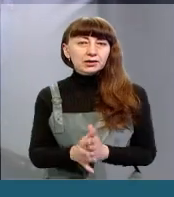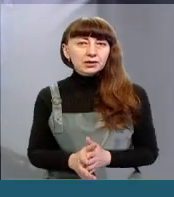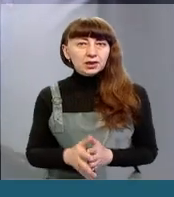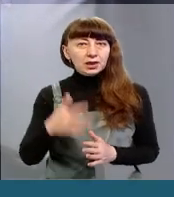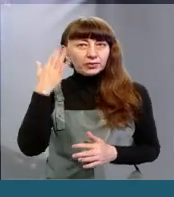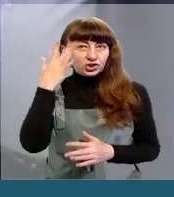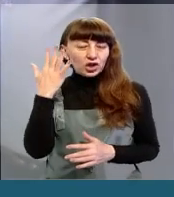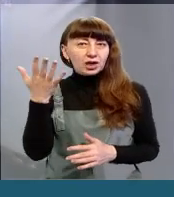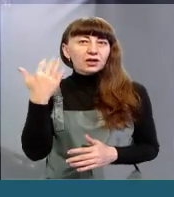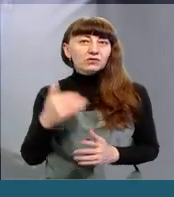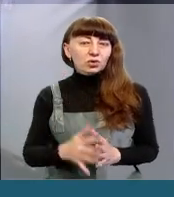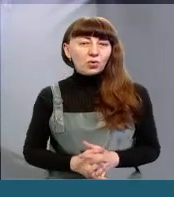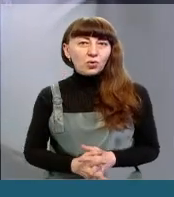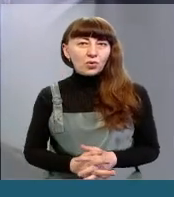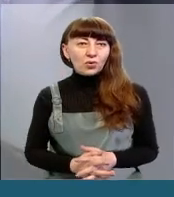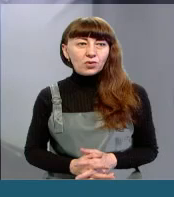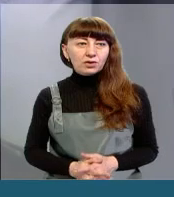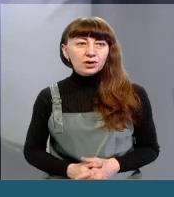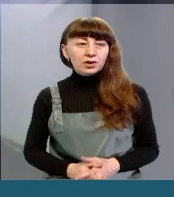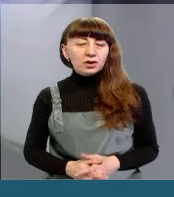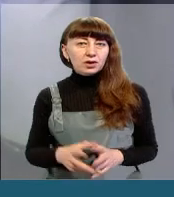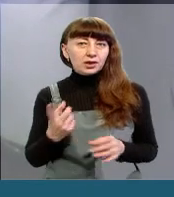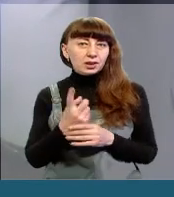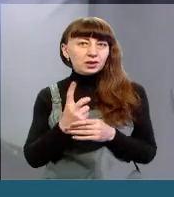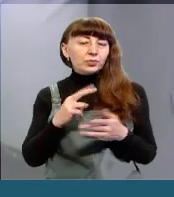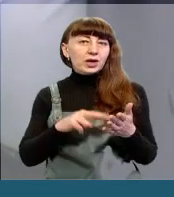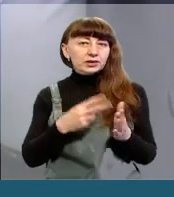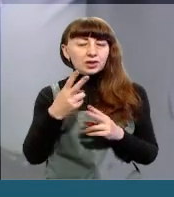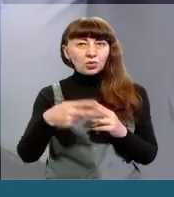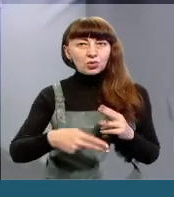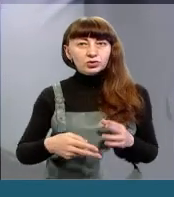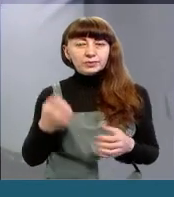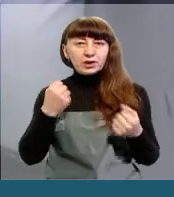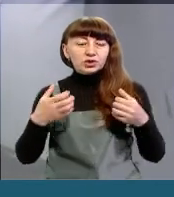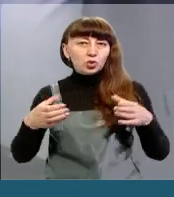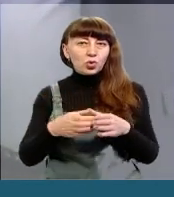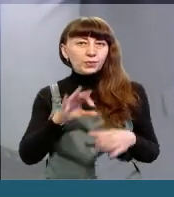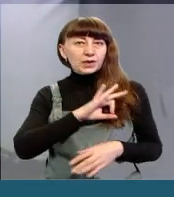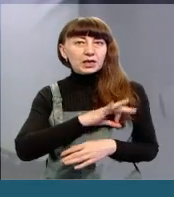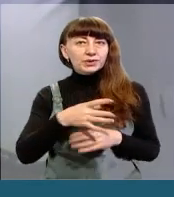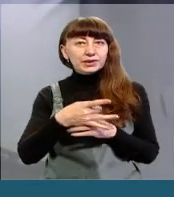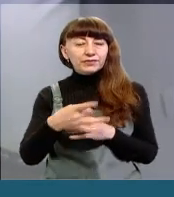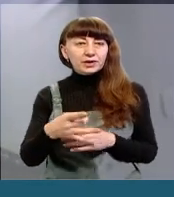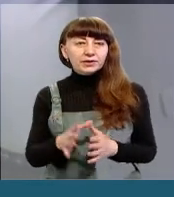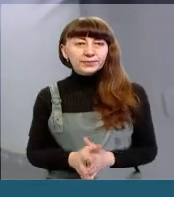құрып. Бізде қазір сол 50, шамамен 50 спортшыларға осындай